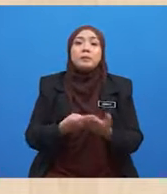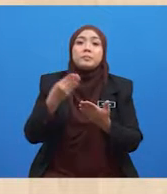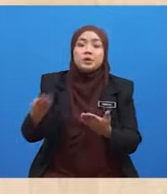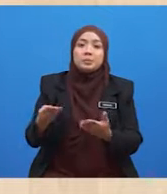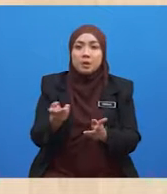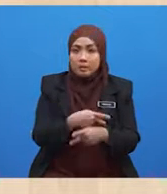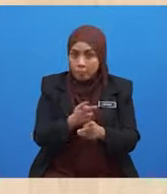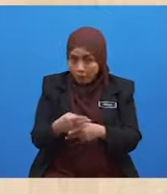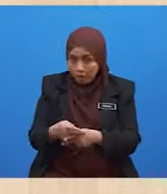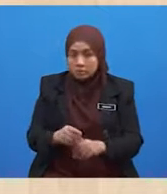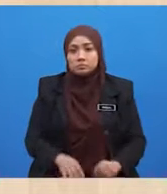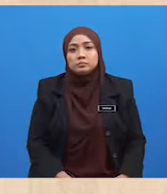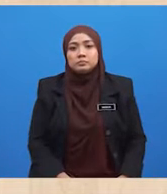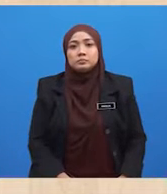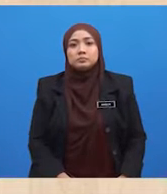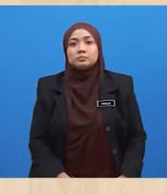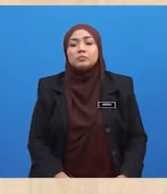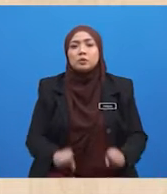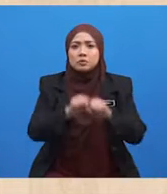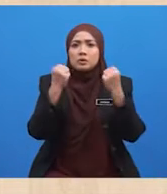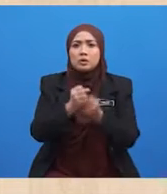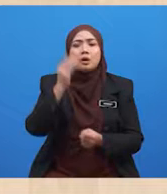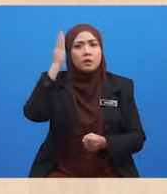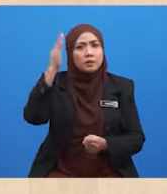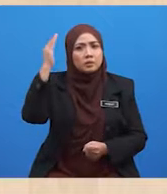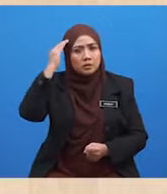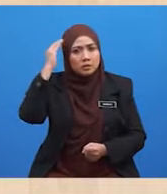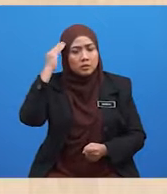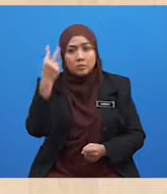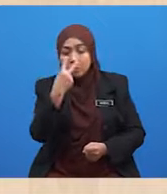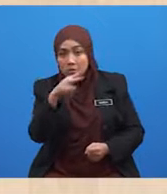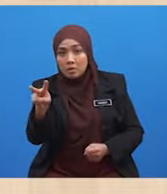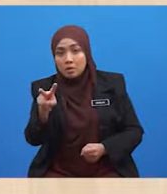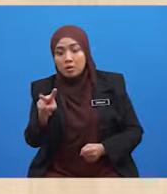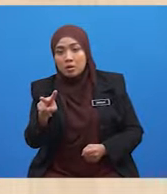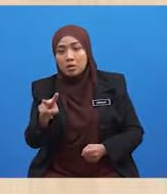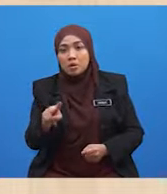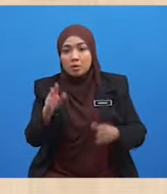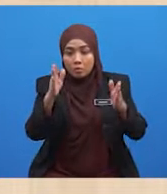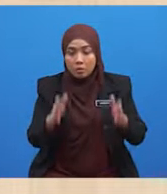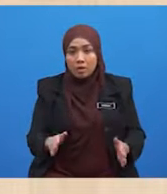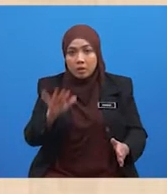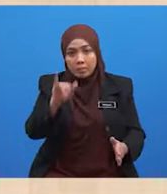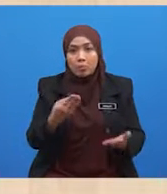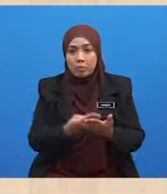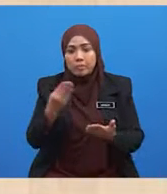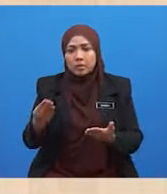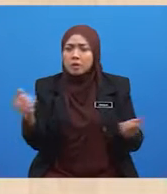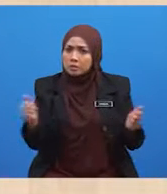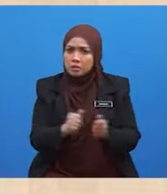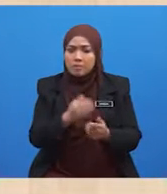tersebut Syariah akan mengenal pasti keperluan dan kehendak pengguna